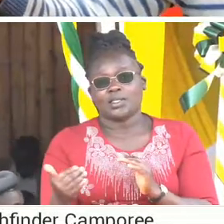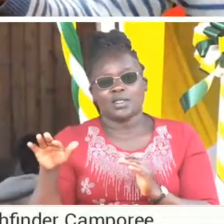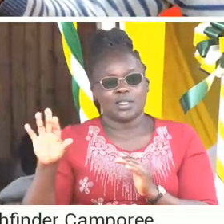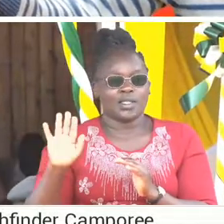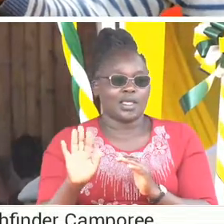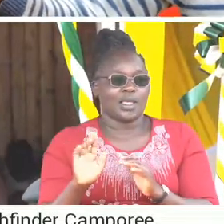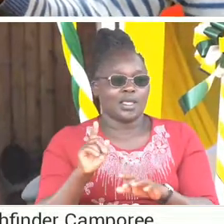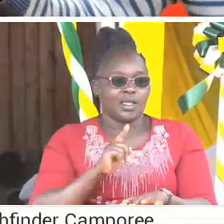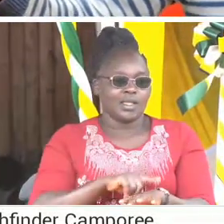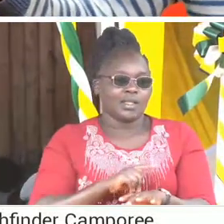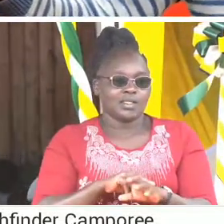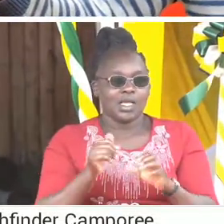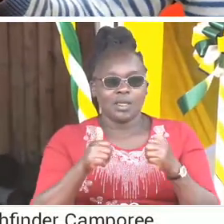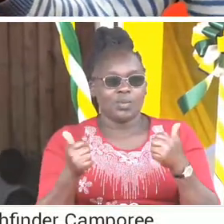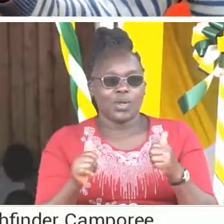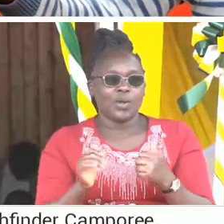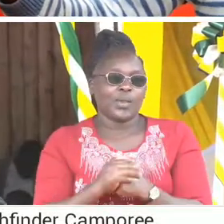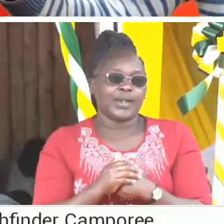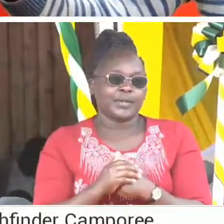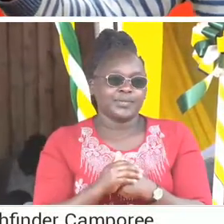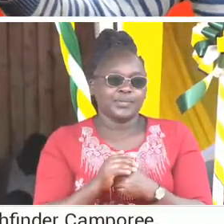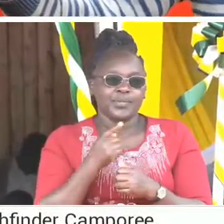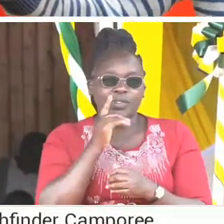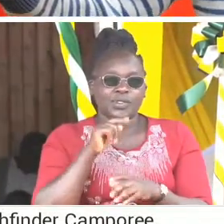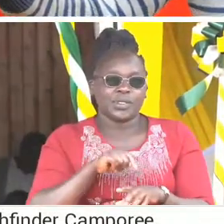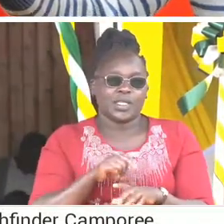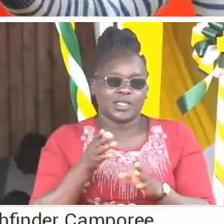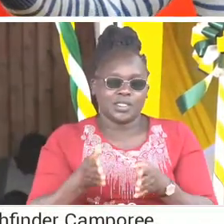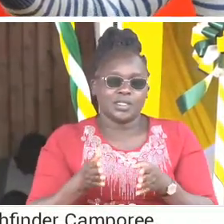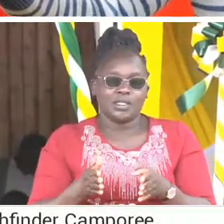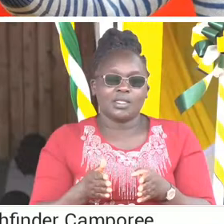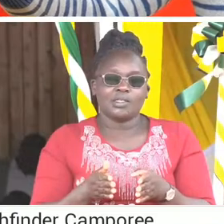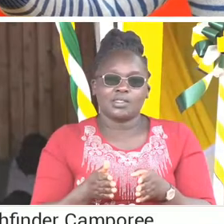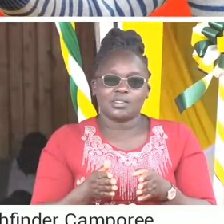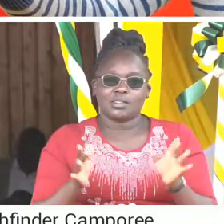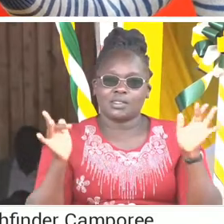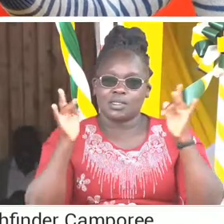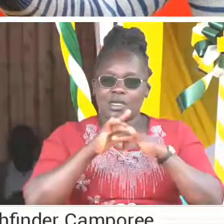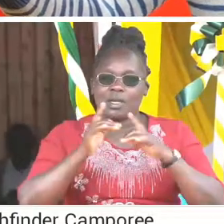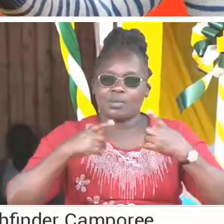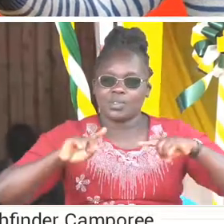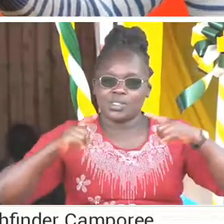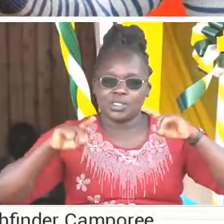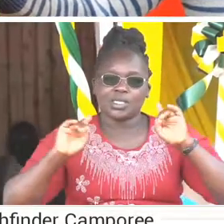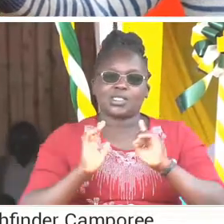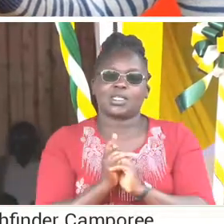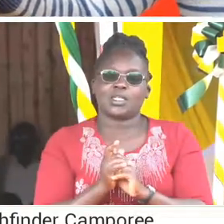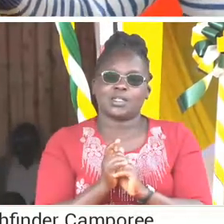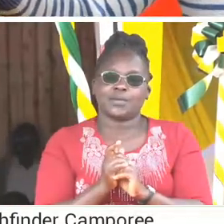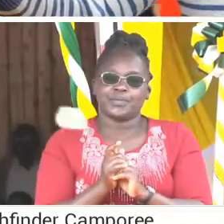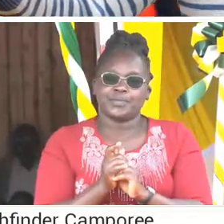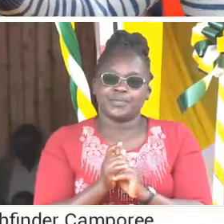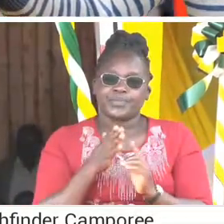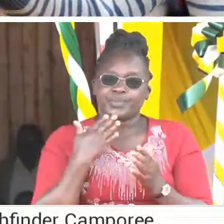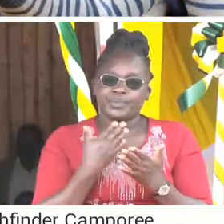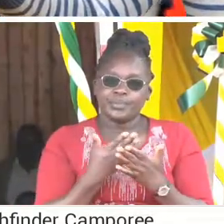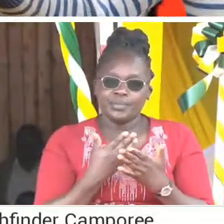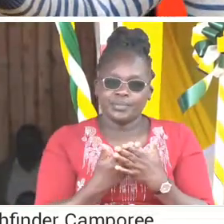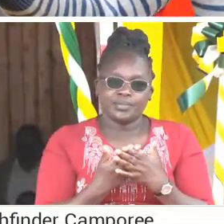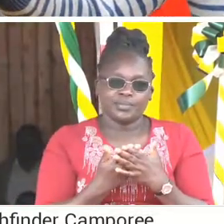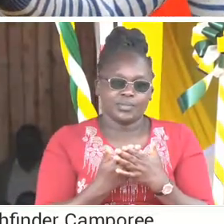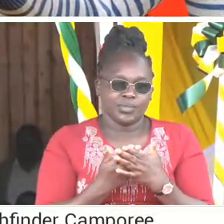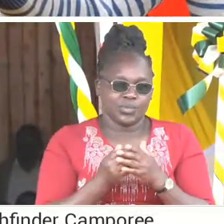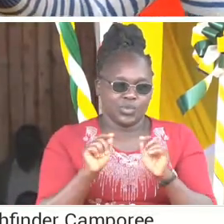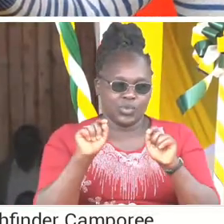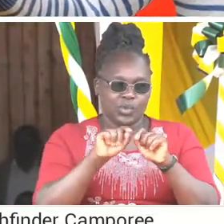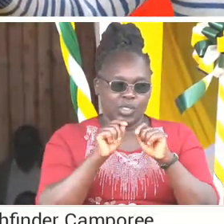ambao iliweza kufanya kambori hii iweze kuendelea kwa njia ambayo imeweza kufana sana. Mwisho tunataka tushukuru media team ambao